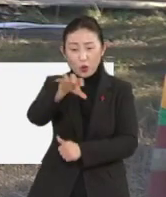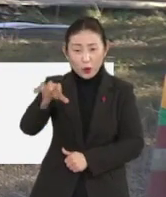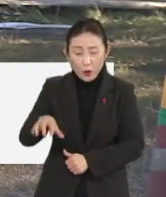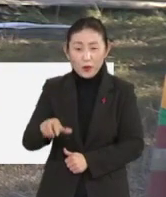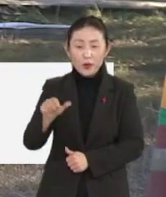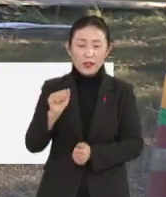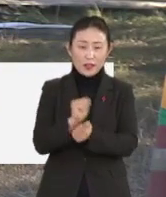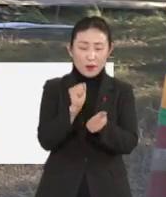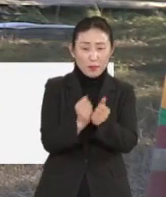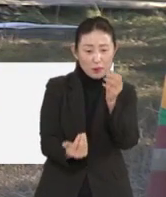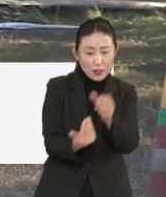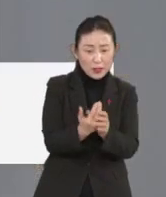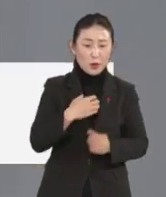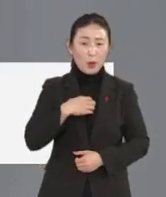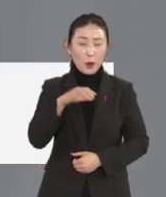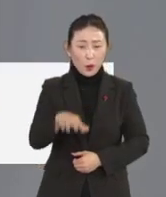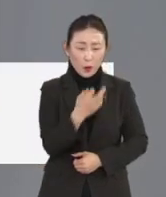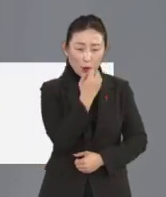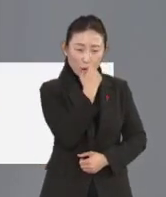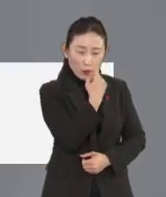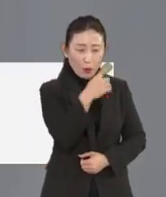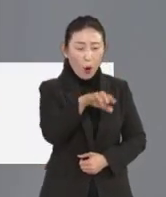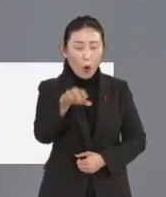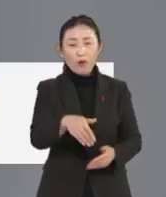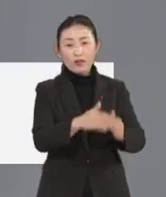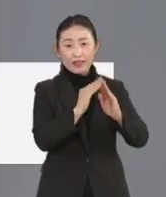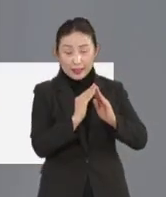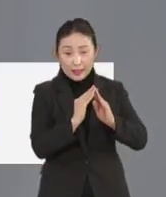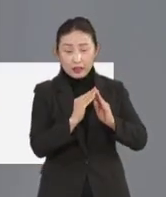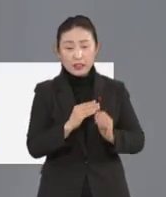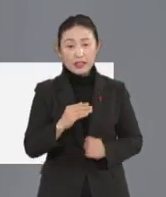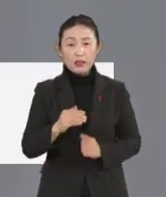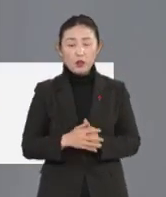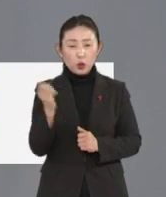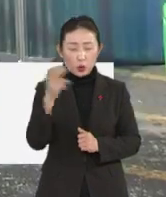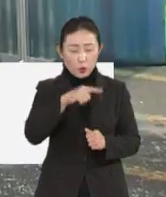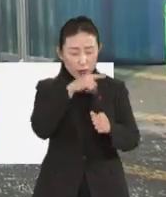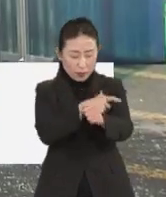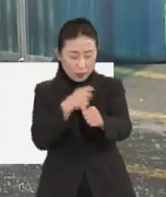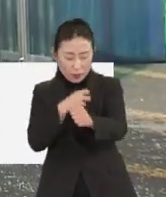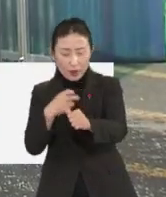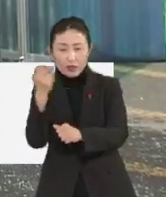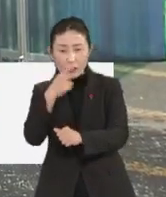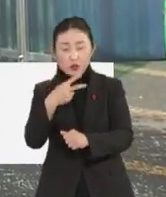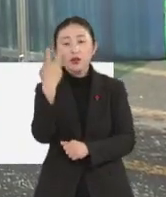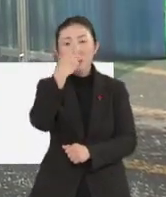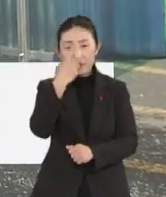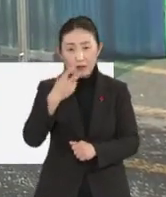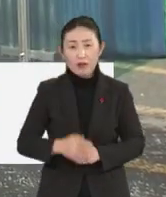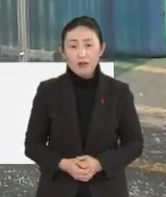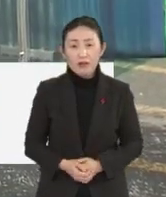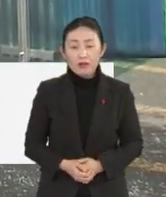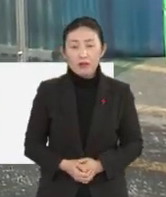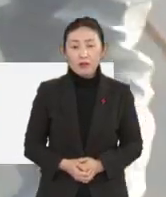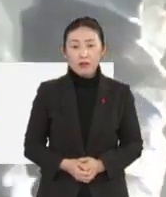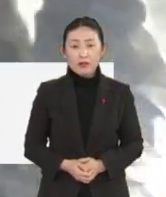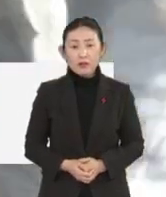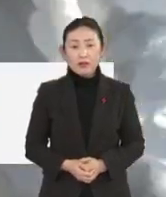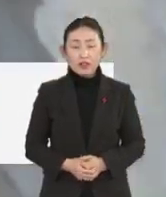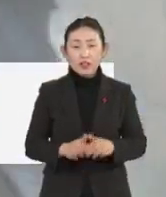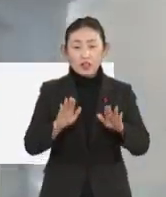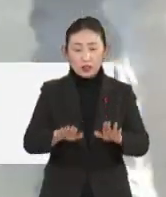영향이 큰 곳은 통제 초소를 설치하고 고위험지역은 정밀검사 횟수를 늘리기로 했습니다 충남도는